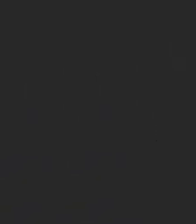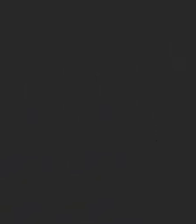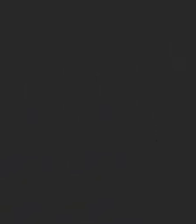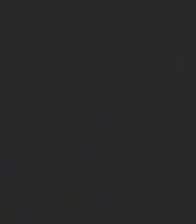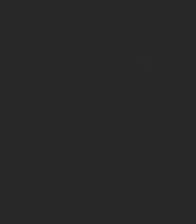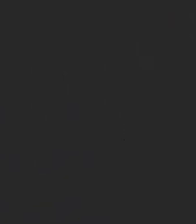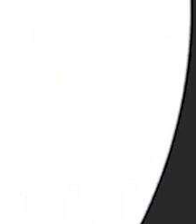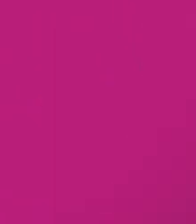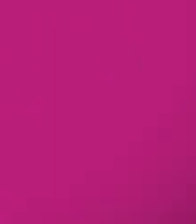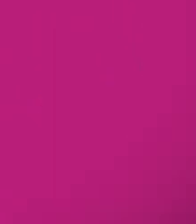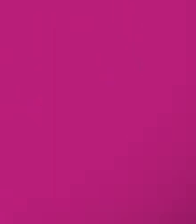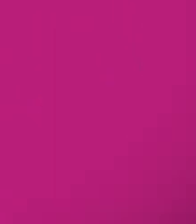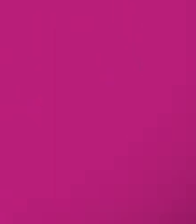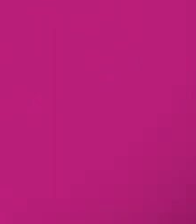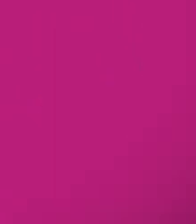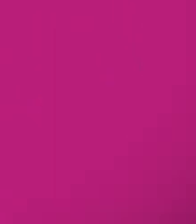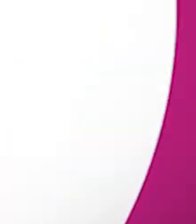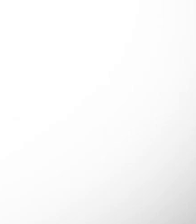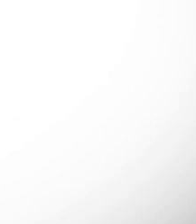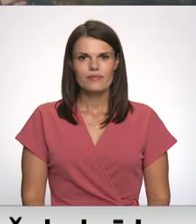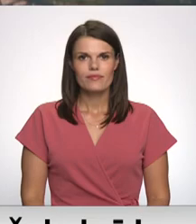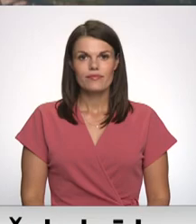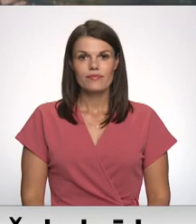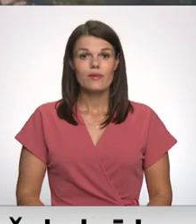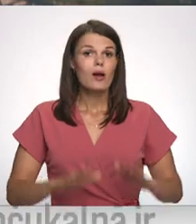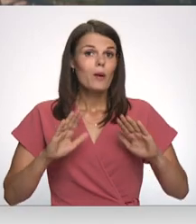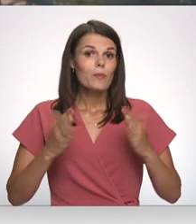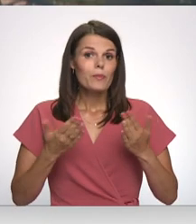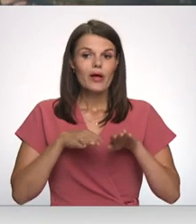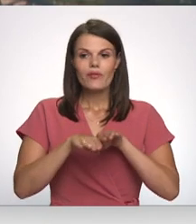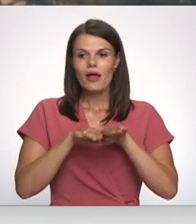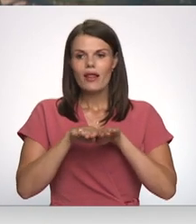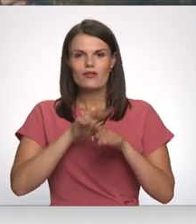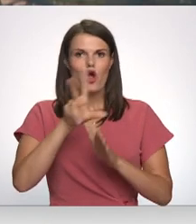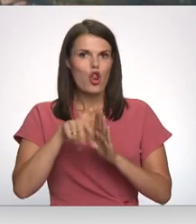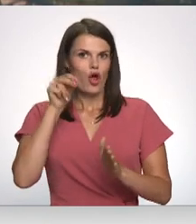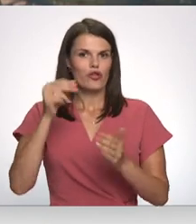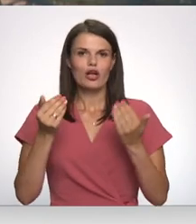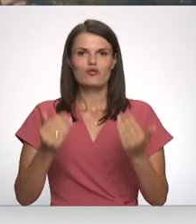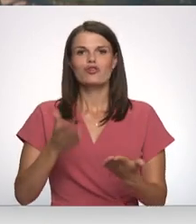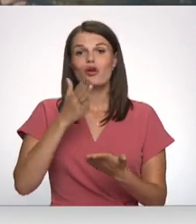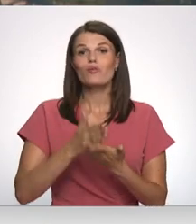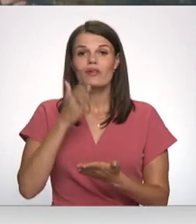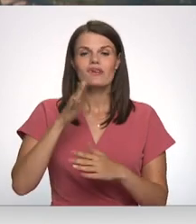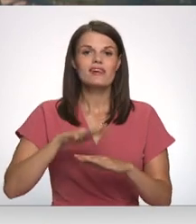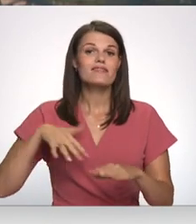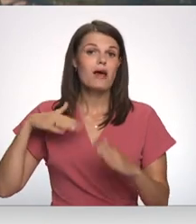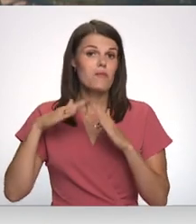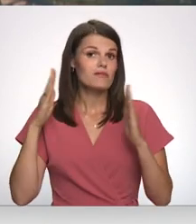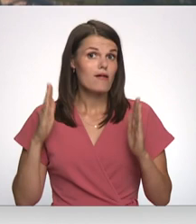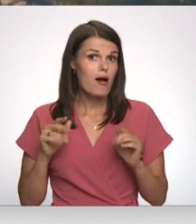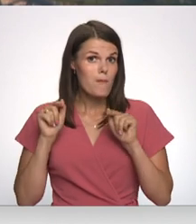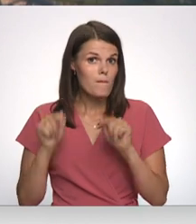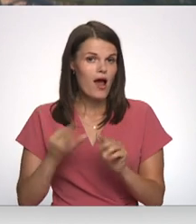Re, viss ēters ir te! Bet kaut kas līdzīgs loterijai šodien norisinājās Saeimas namā. Tur